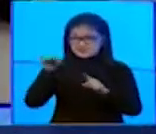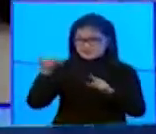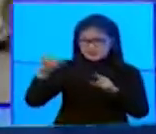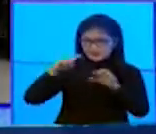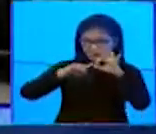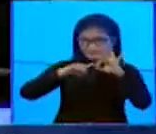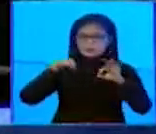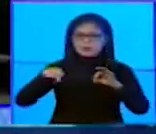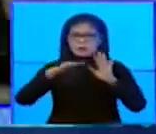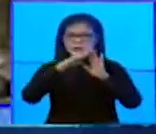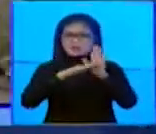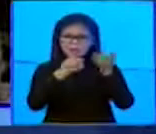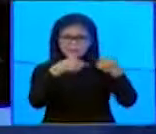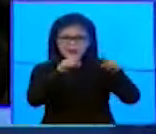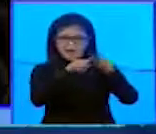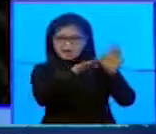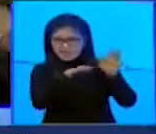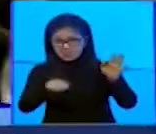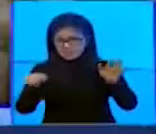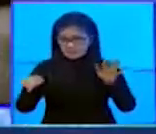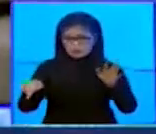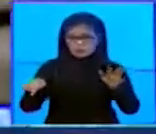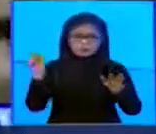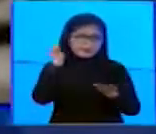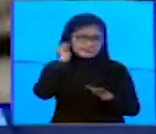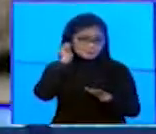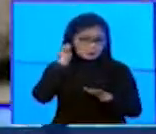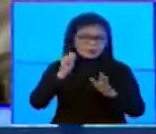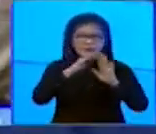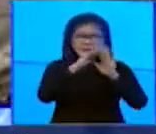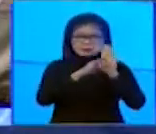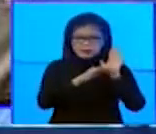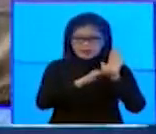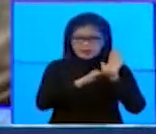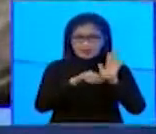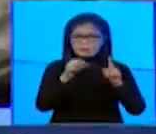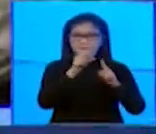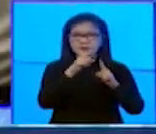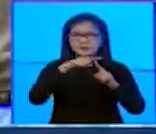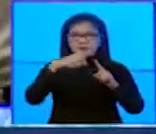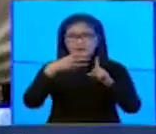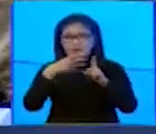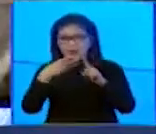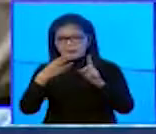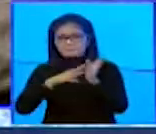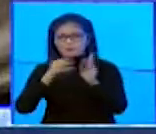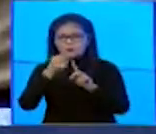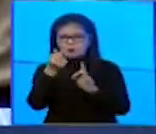dan acara lainnya yang digelar di kawasan Petamburan Jakarta Pusat Anies Baswedan sendiri hadir tepat waktu